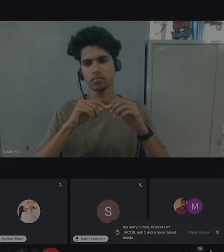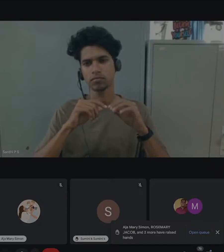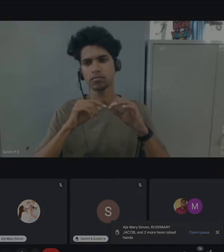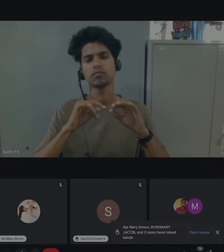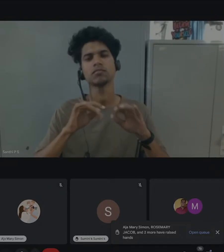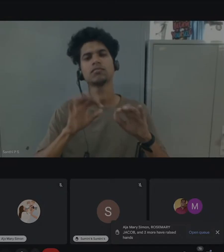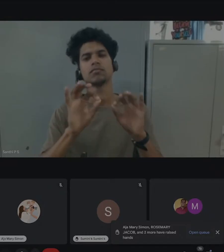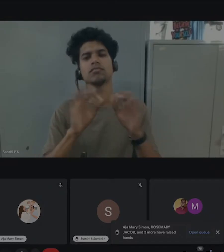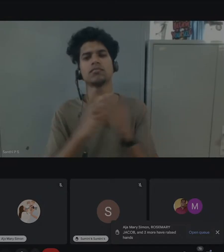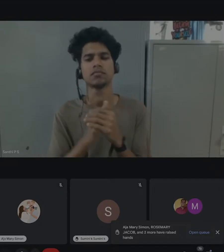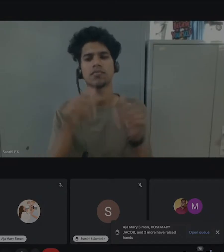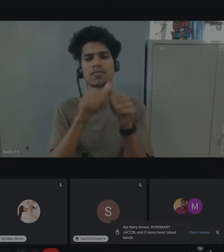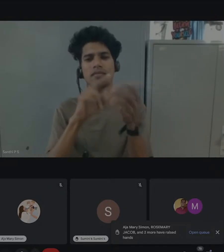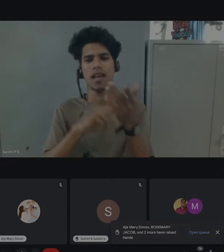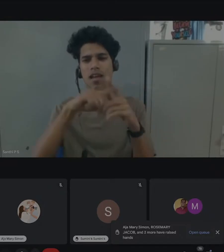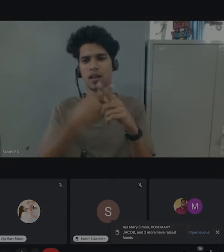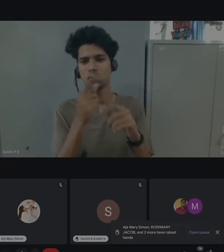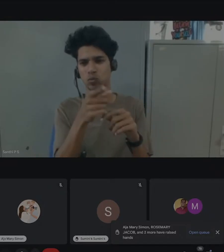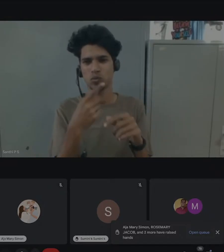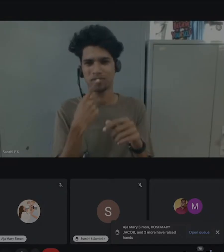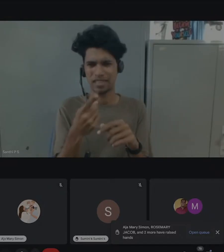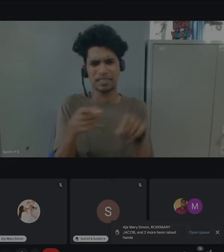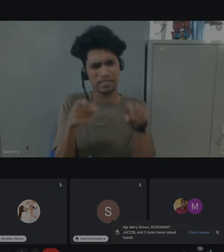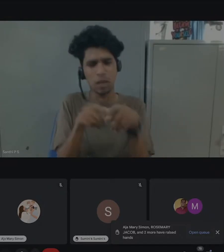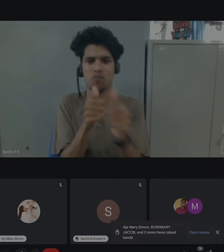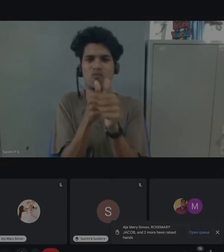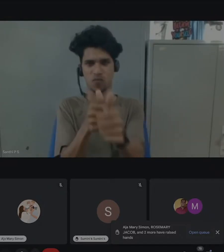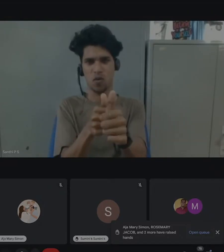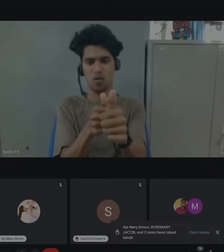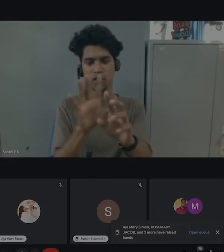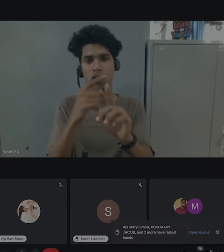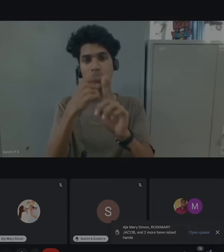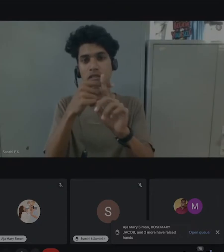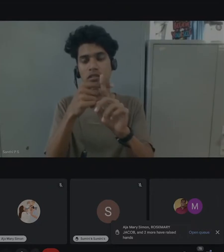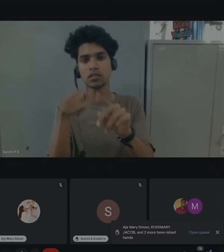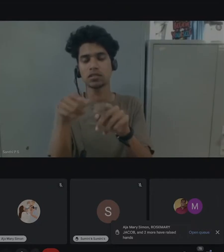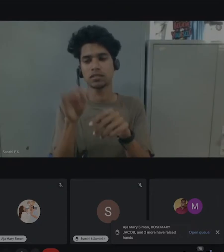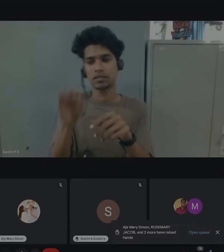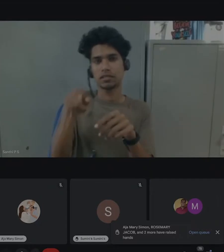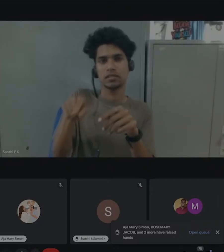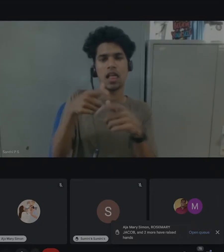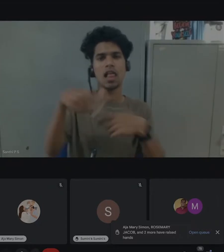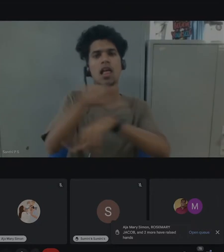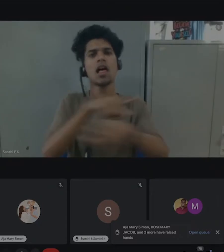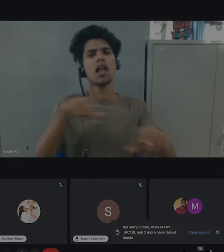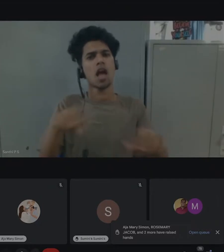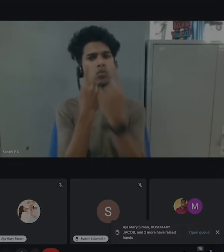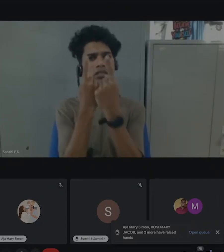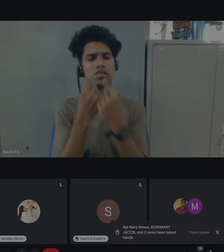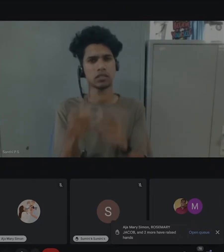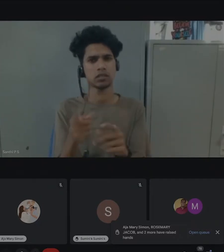മാഡം, ഇപ്പം അഞ്ജു മാഡം പറഞ്ഞതുപോലെ എല്ലാം ചെയ്യാം. അതിനോടൊപ്പം തന്നെ കുഞ്ഞിന്റെ ലാംഗ്വേജ് ടെസ്റ്റും കൂടി ഒന്ന് ചെയ്യുന്നത്